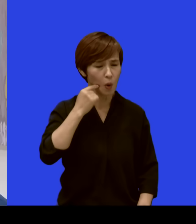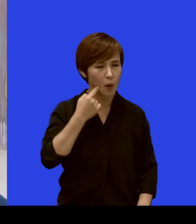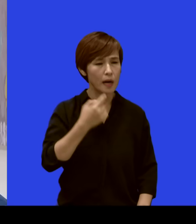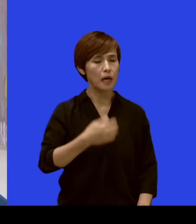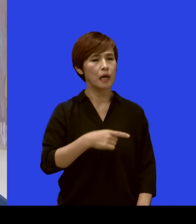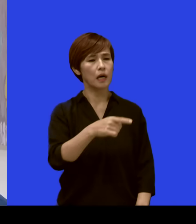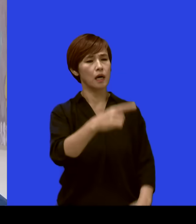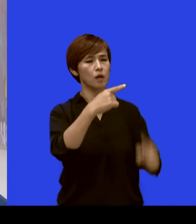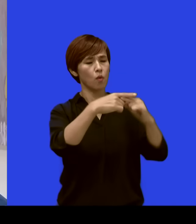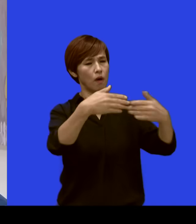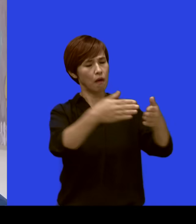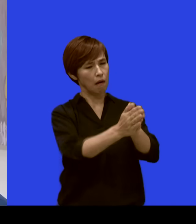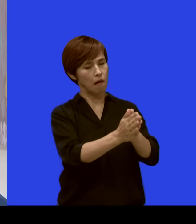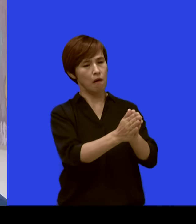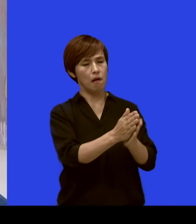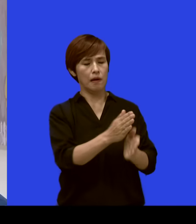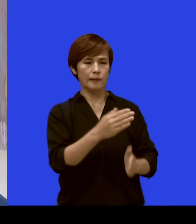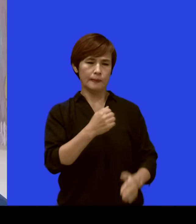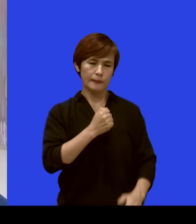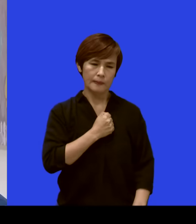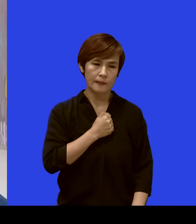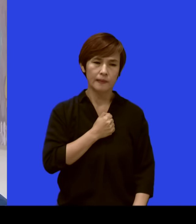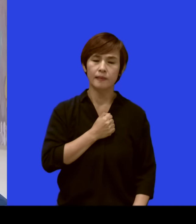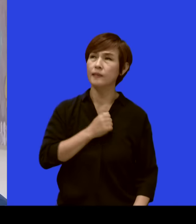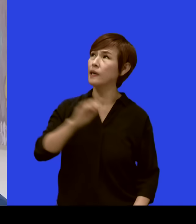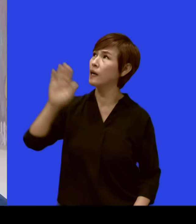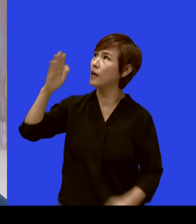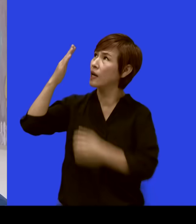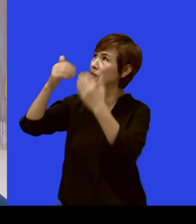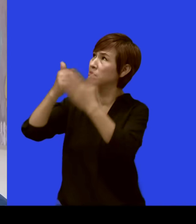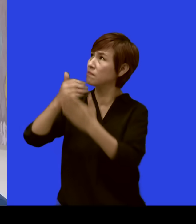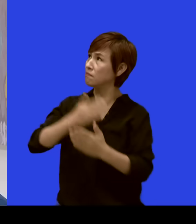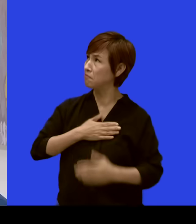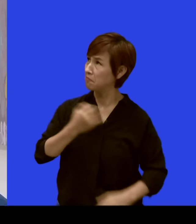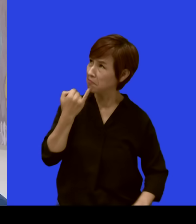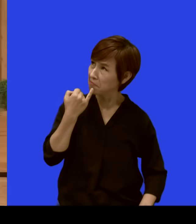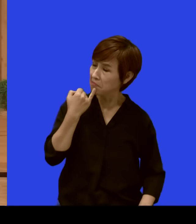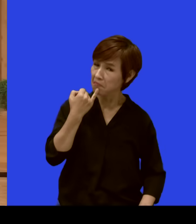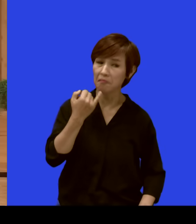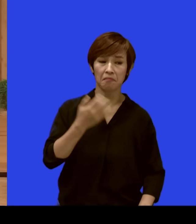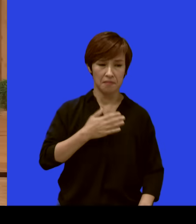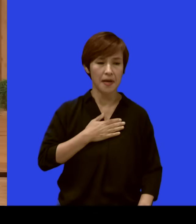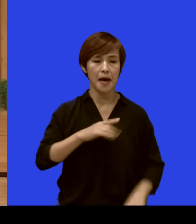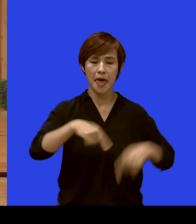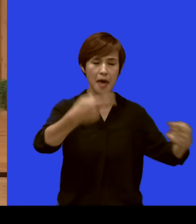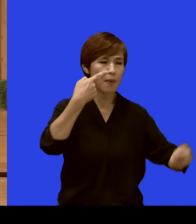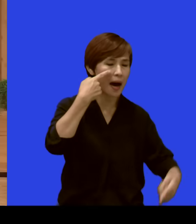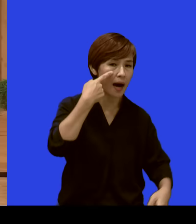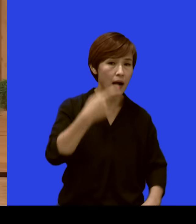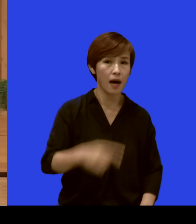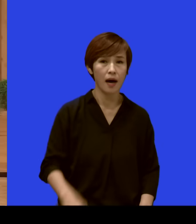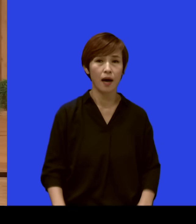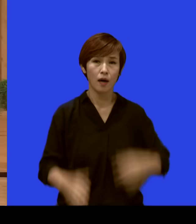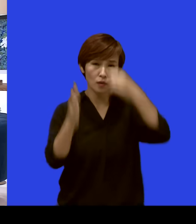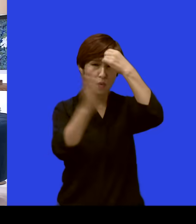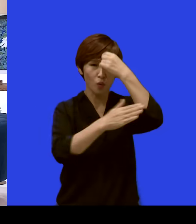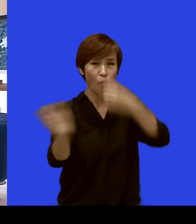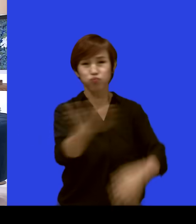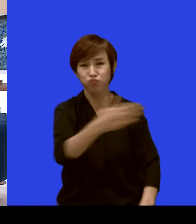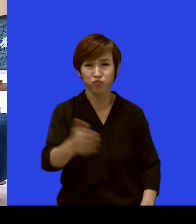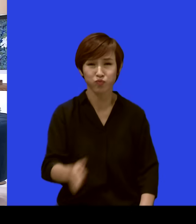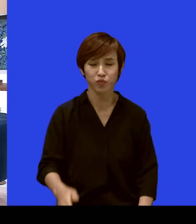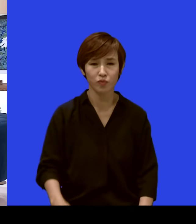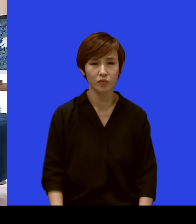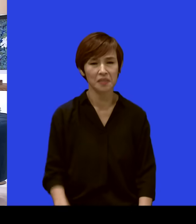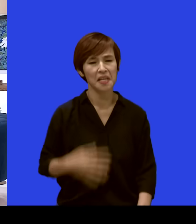속상해서 혹시 저라도 괜찮으시면 제가 오겠다 한 거죠. 아무도 없는데. 예. 그래가지고 저는